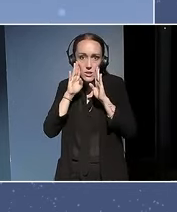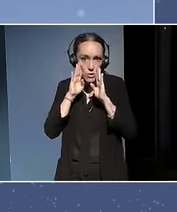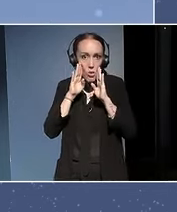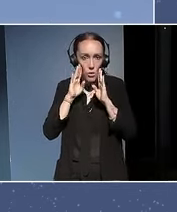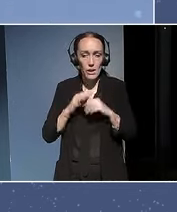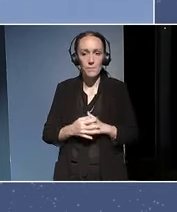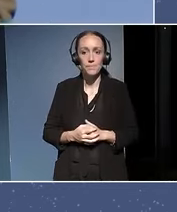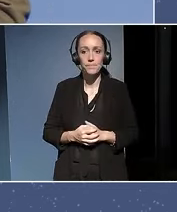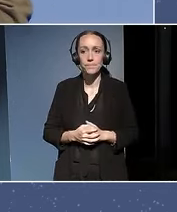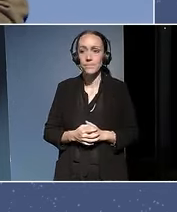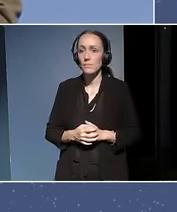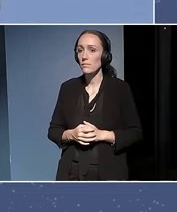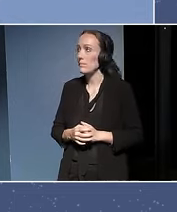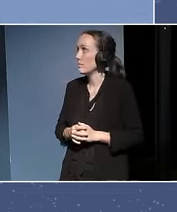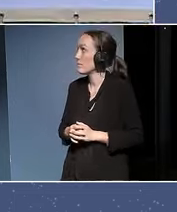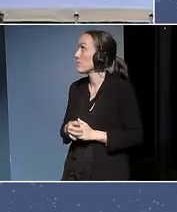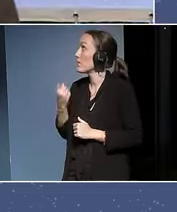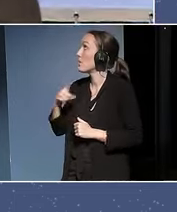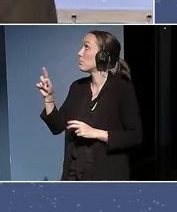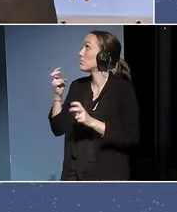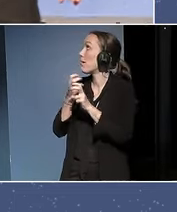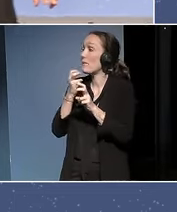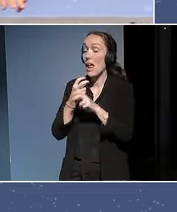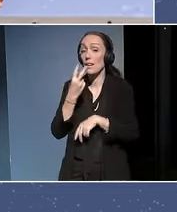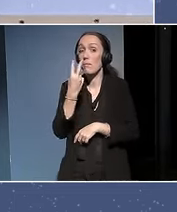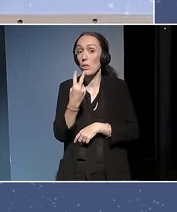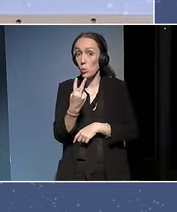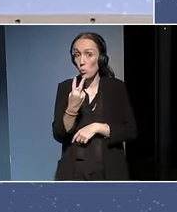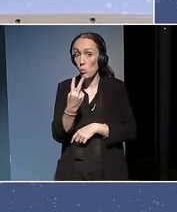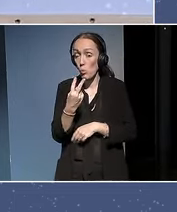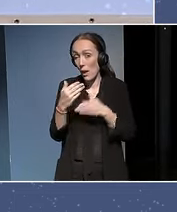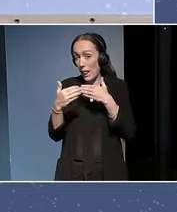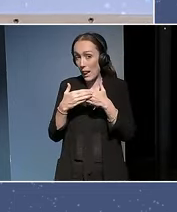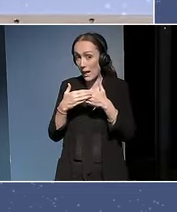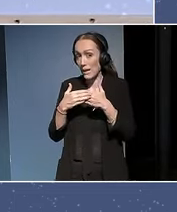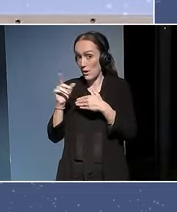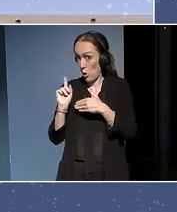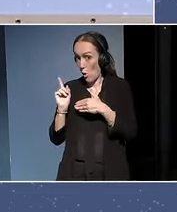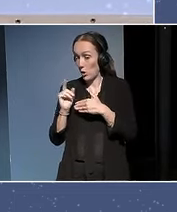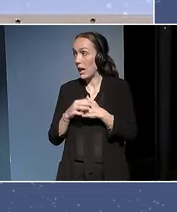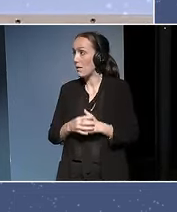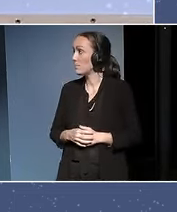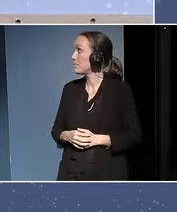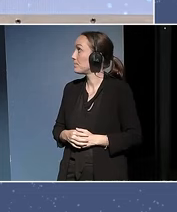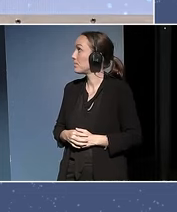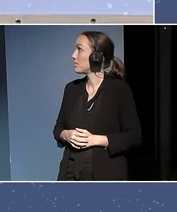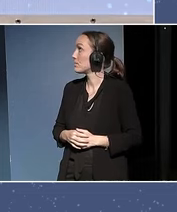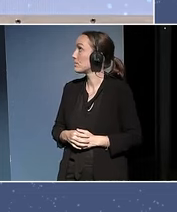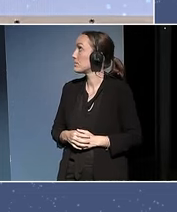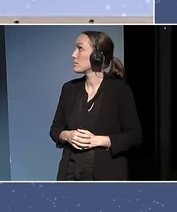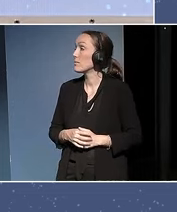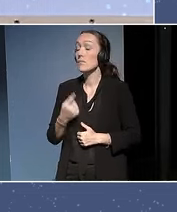all'osso qui Guardate due vertebre ancora ravvicinate della coda articolate e qui vediamo